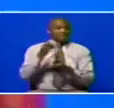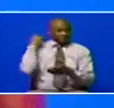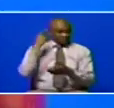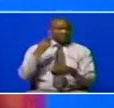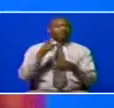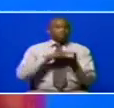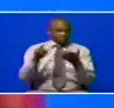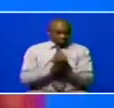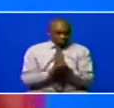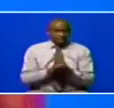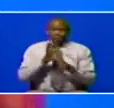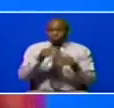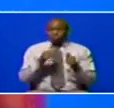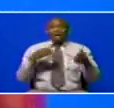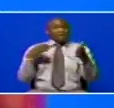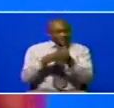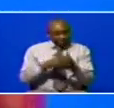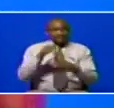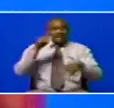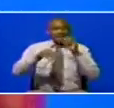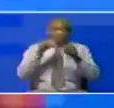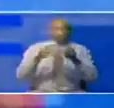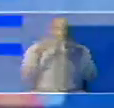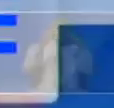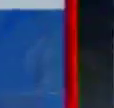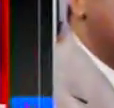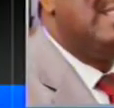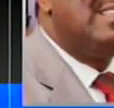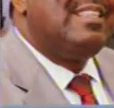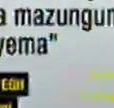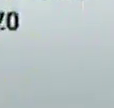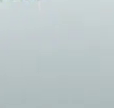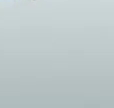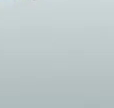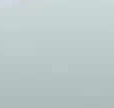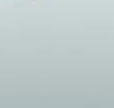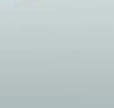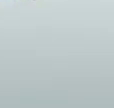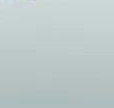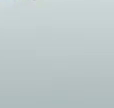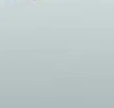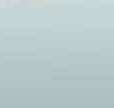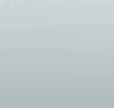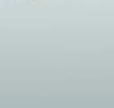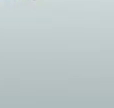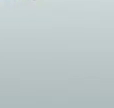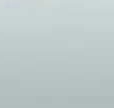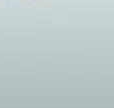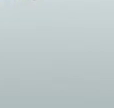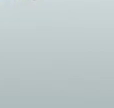kupita kufuatia pingamizi yao ya matokeo ya uchaguzi wa urais yaliyotangazwa mnamo Ijumaa na Tume Huru ya Uchaguzi na Mipaka